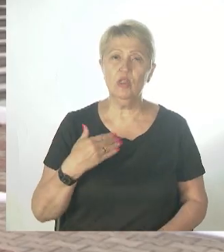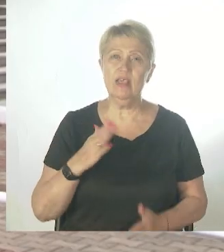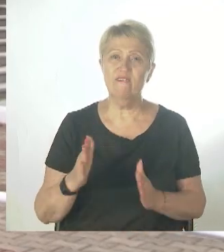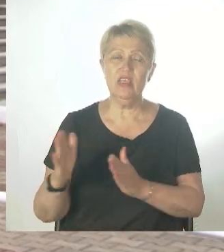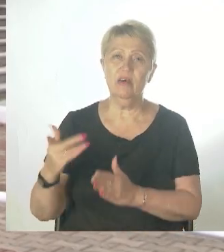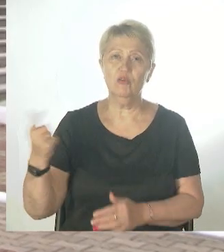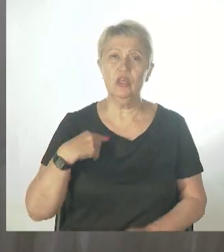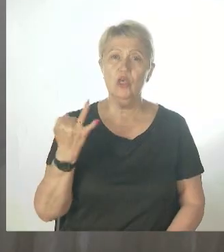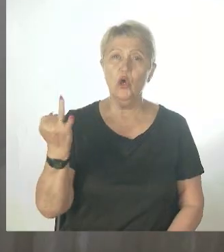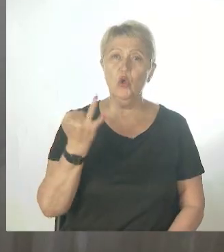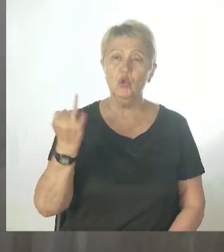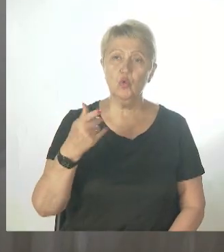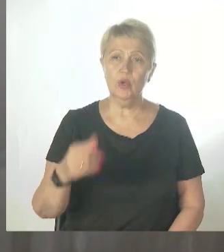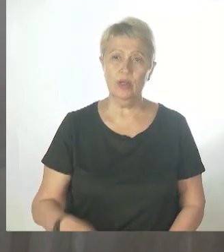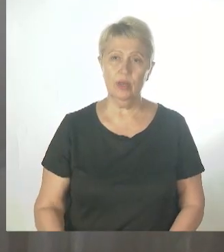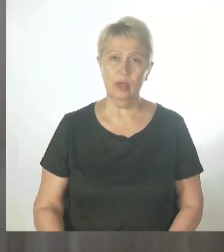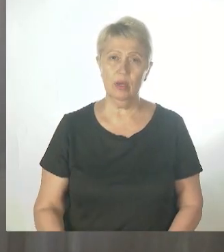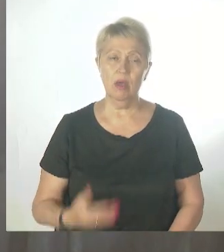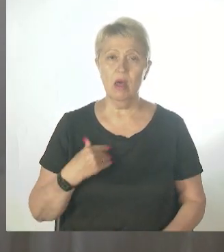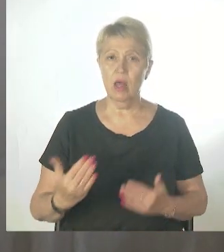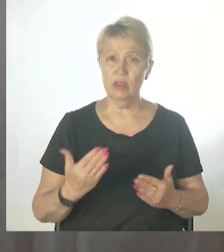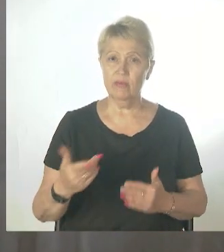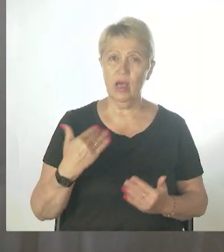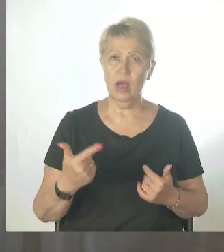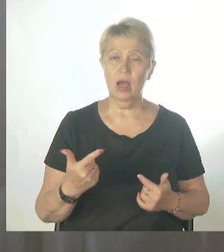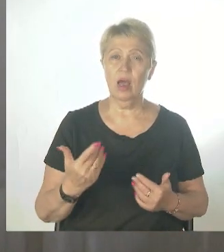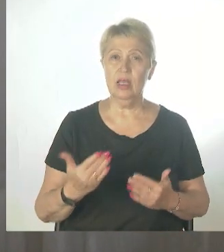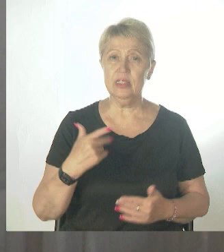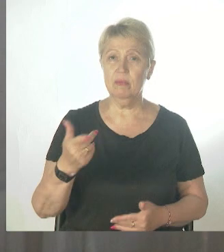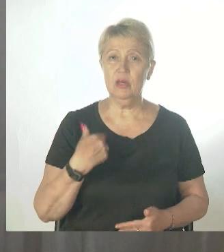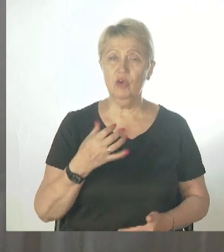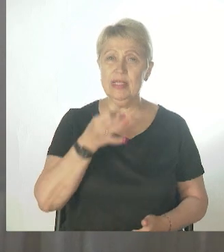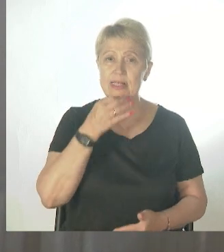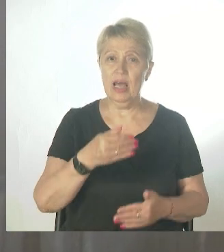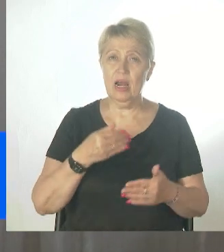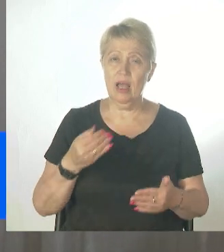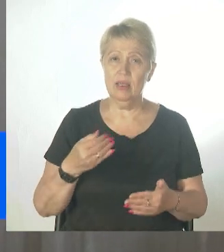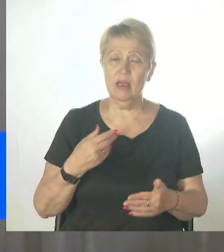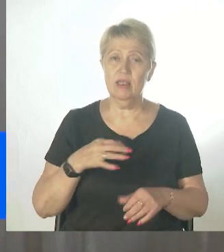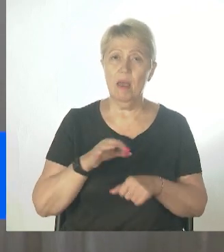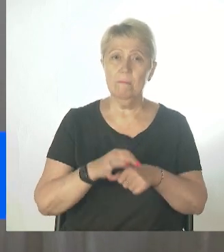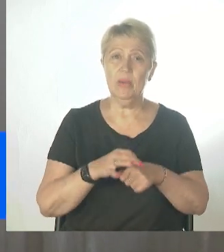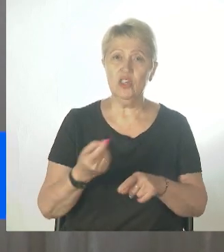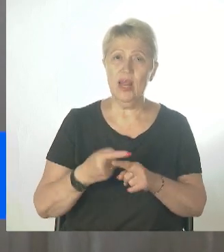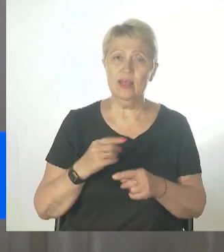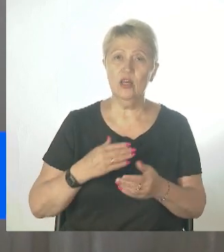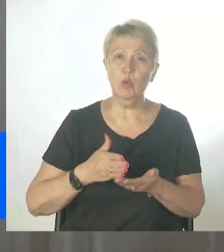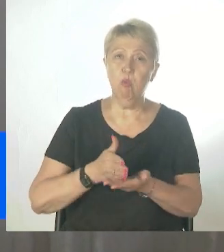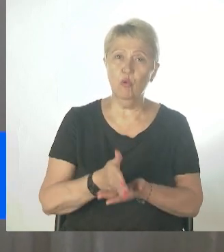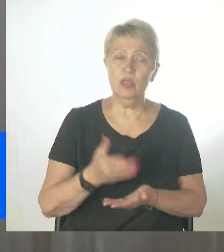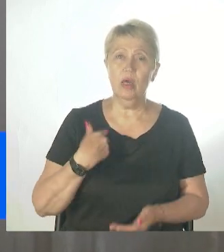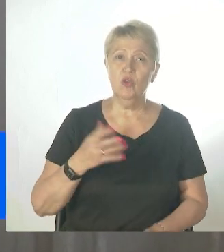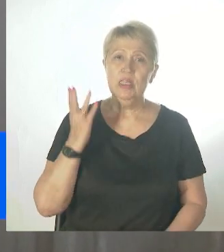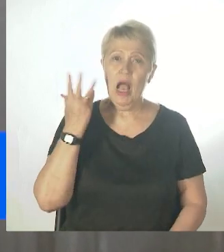искусство, правоведение. Наверное, если бы мы заранее не прошли путь, когда он стал священником,